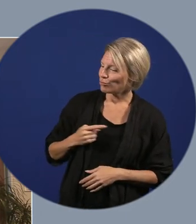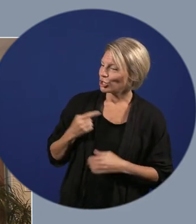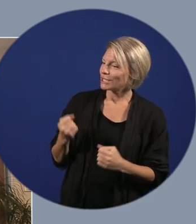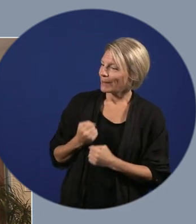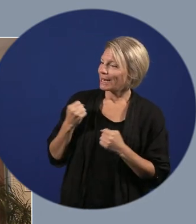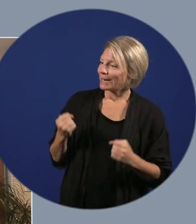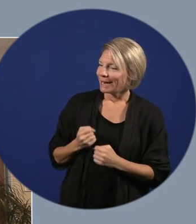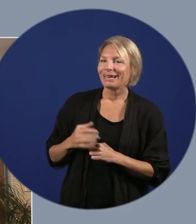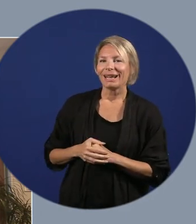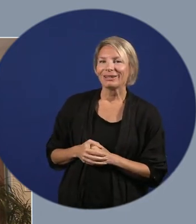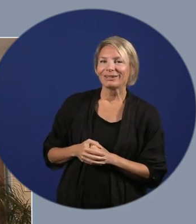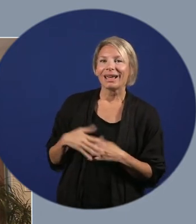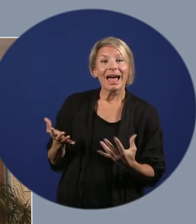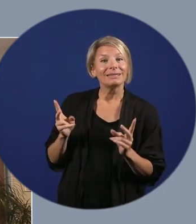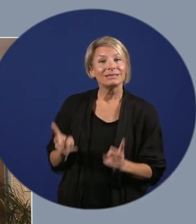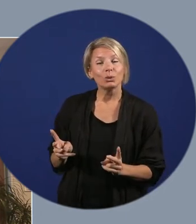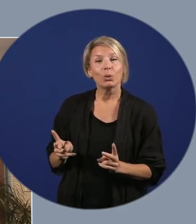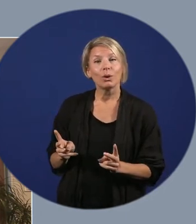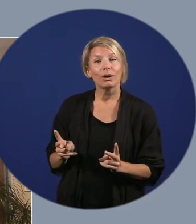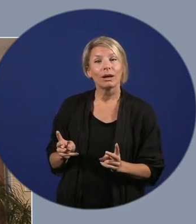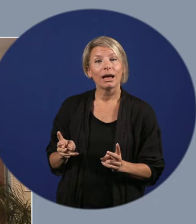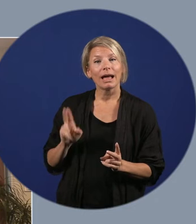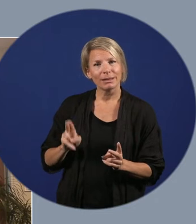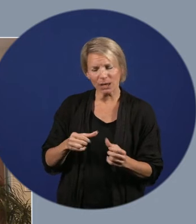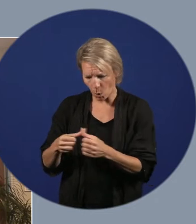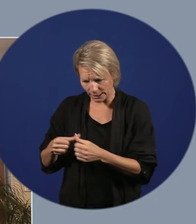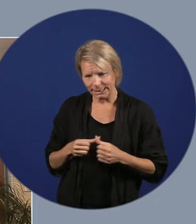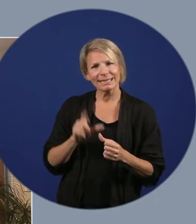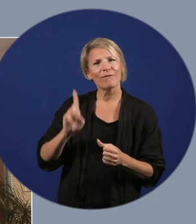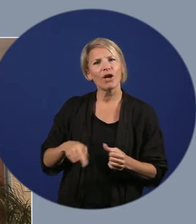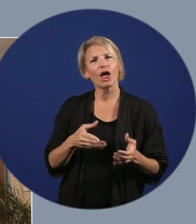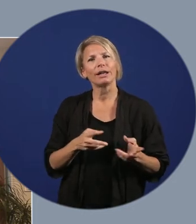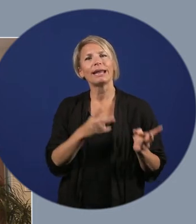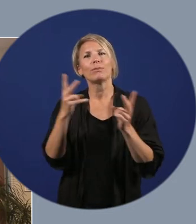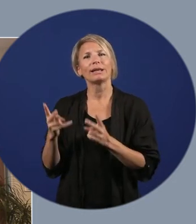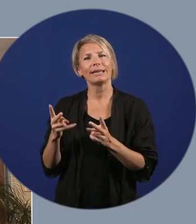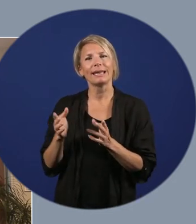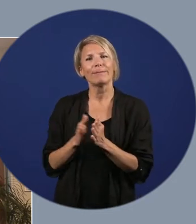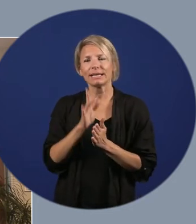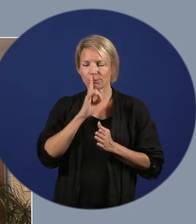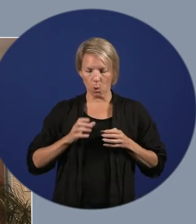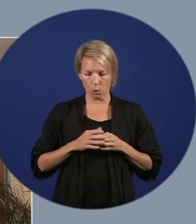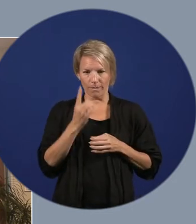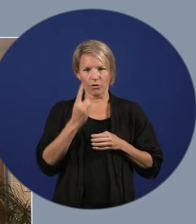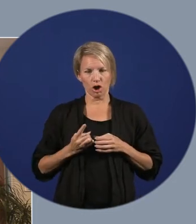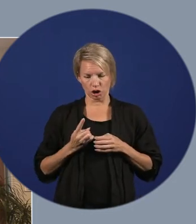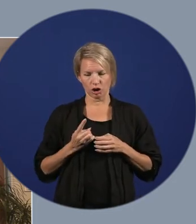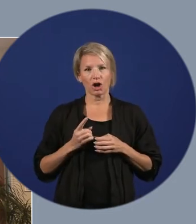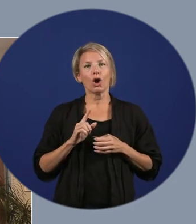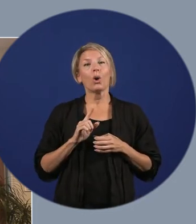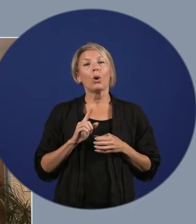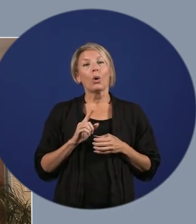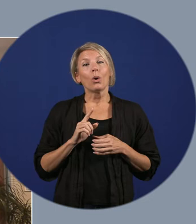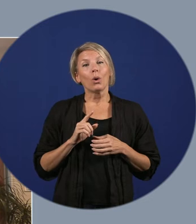Och det är ju så att organisera för demokrati med en liten grupp från början. Och jag